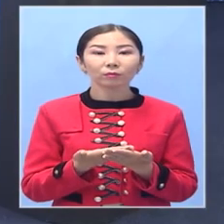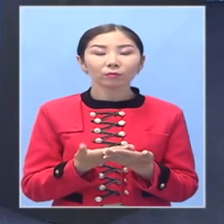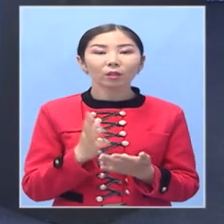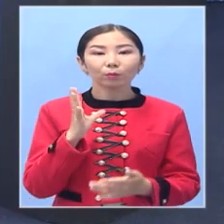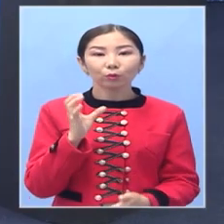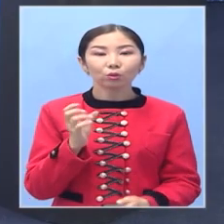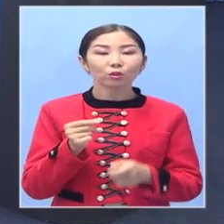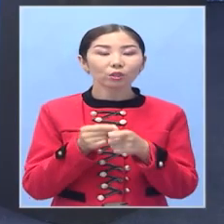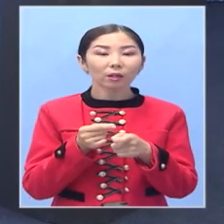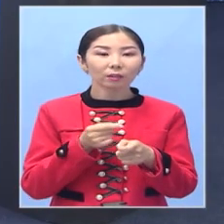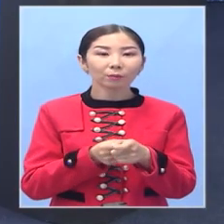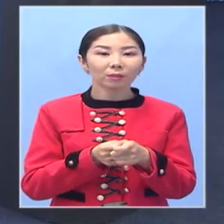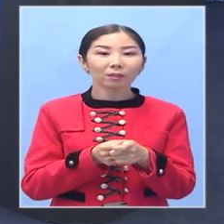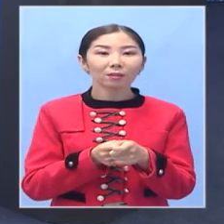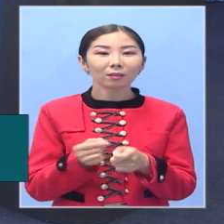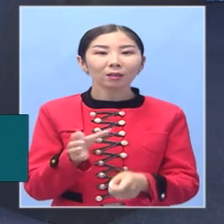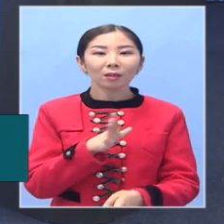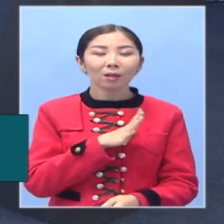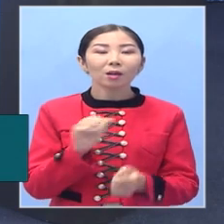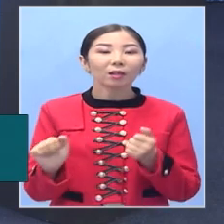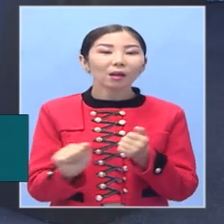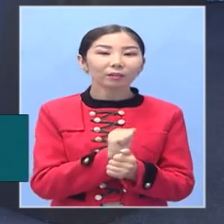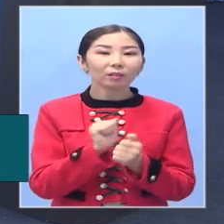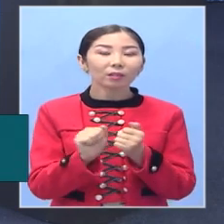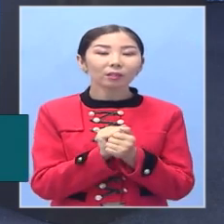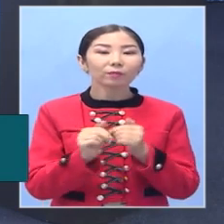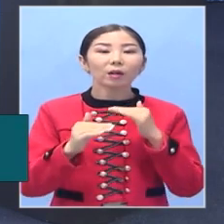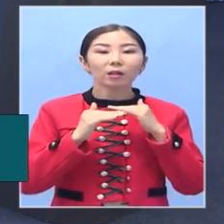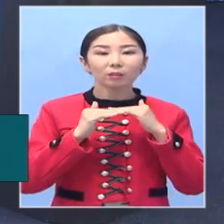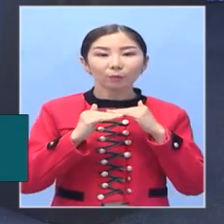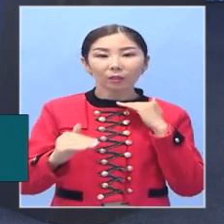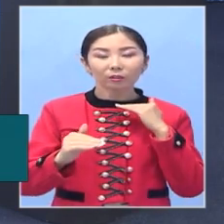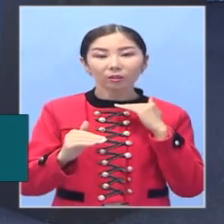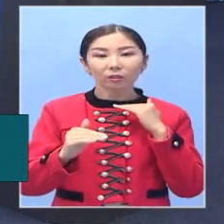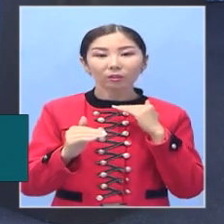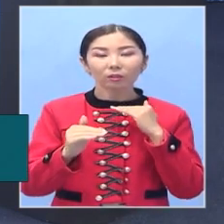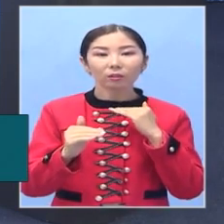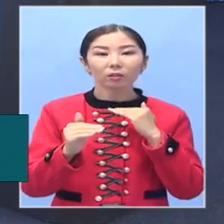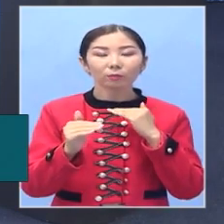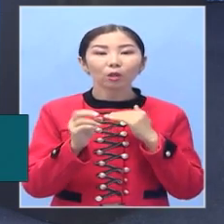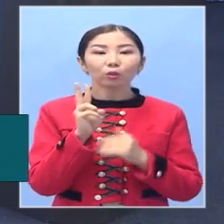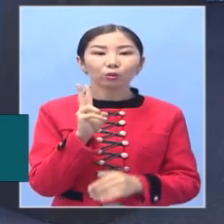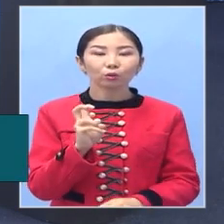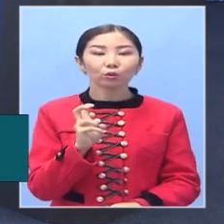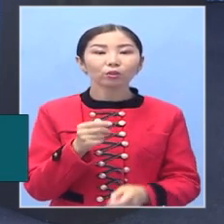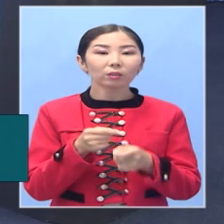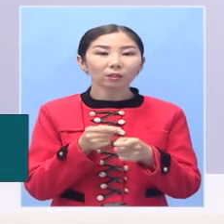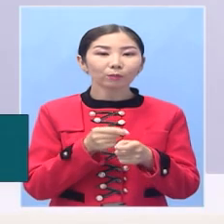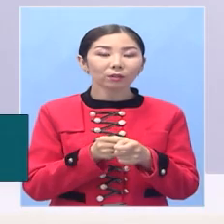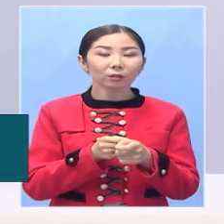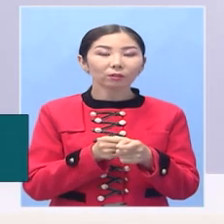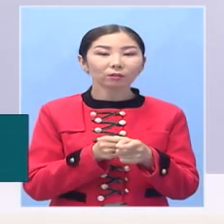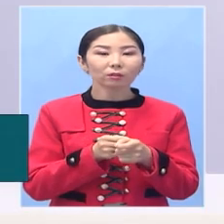500 шақырымы қатты асфальтталған. 200 шақырымы, 200-ге жоқ